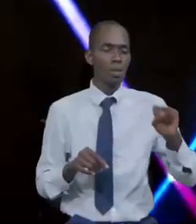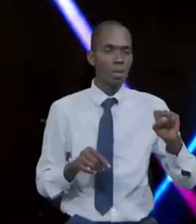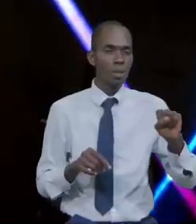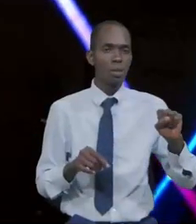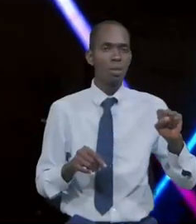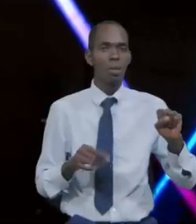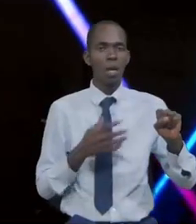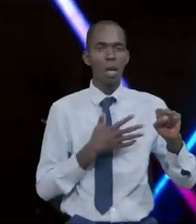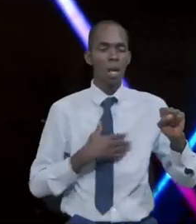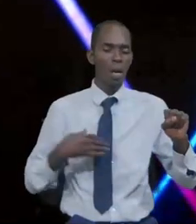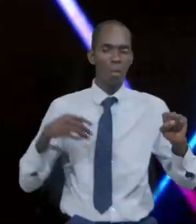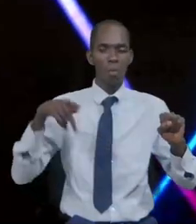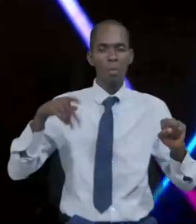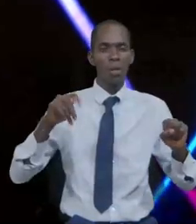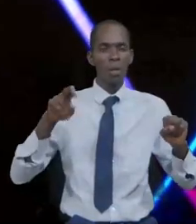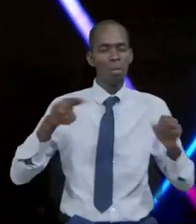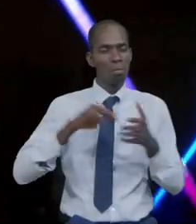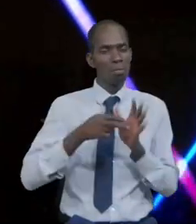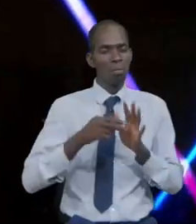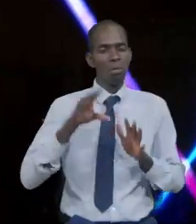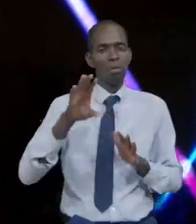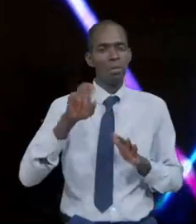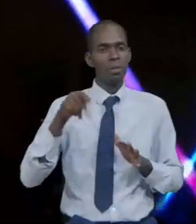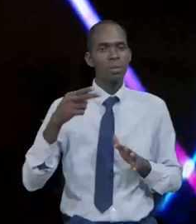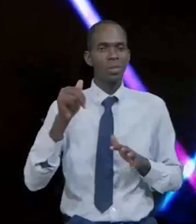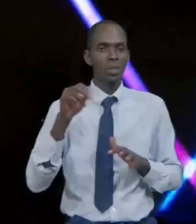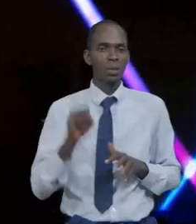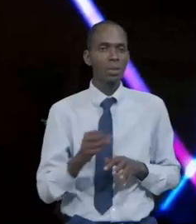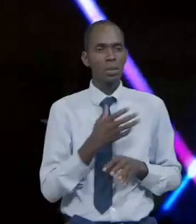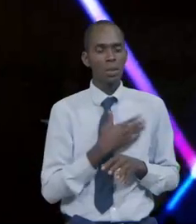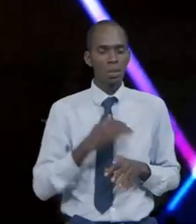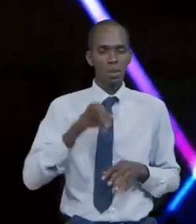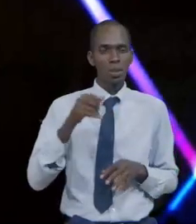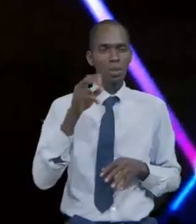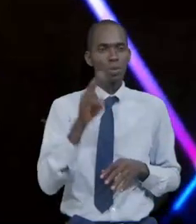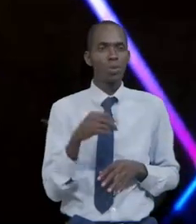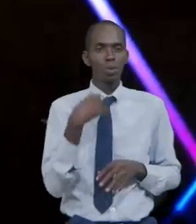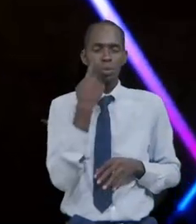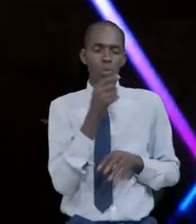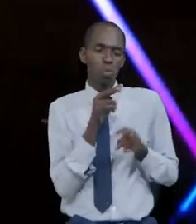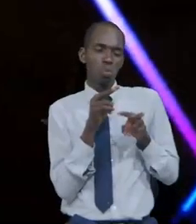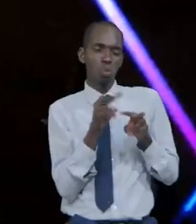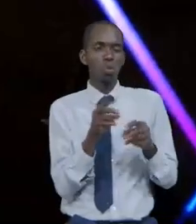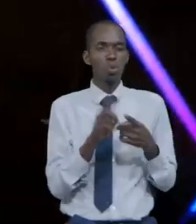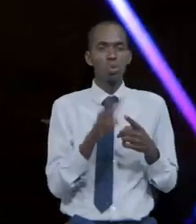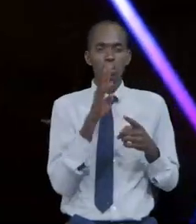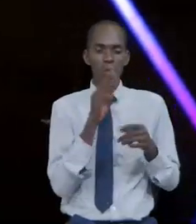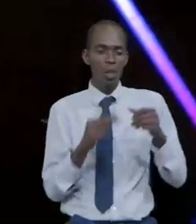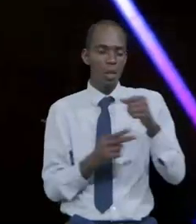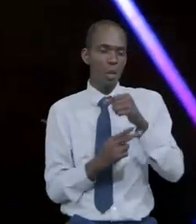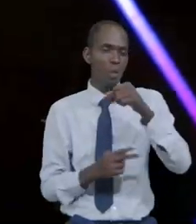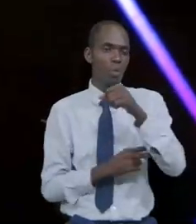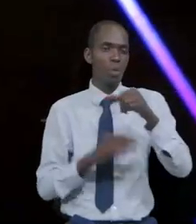reconnu la grâce qui m'avait été accordée, Jacques, Cephas et Jean, qui sont regardés comme